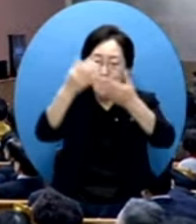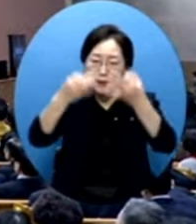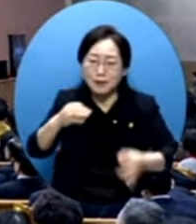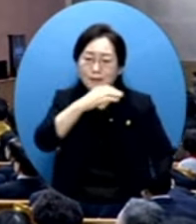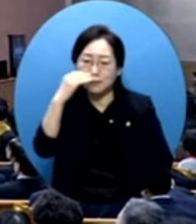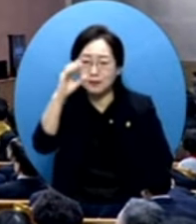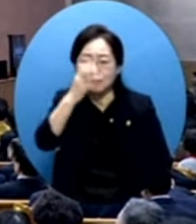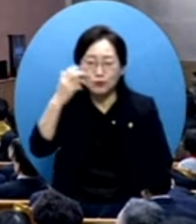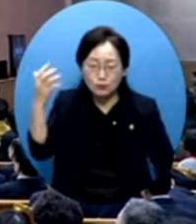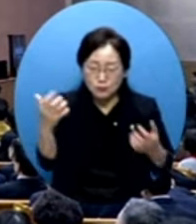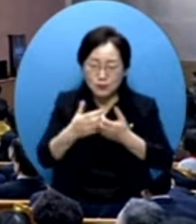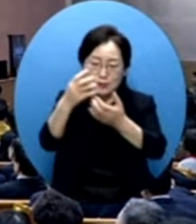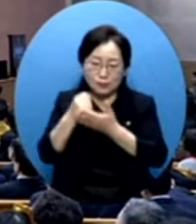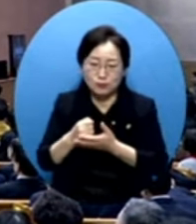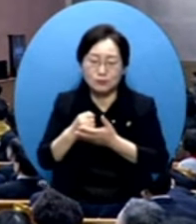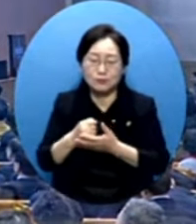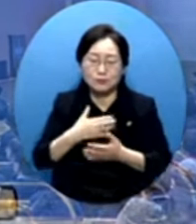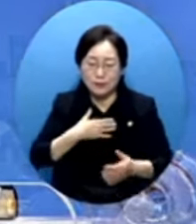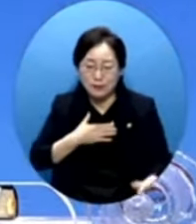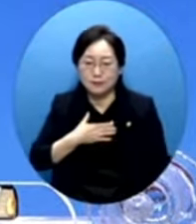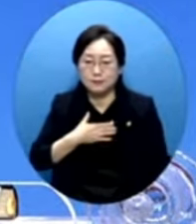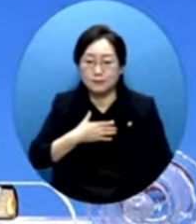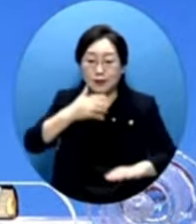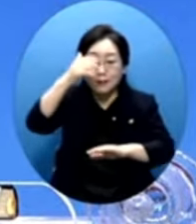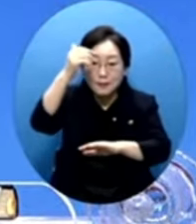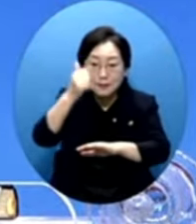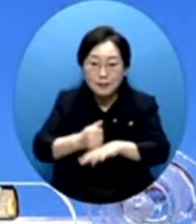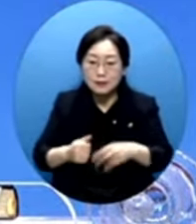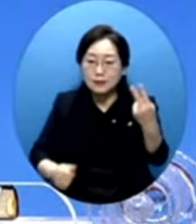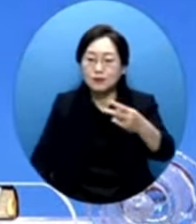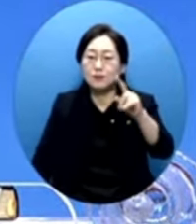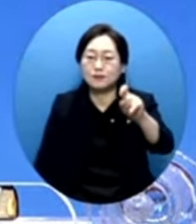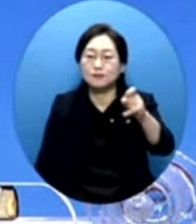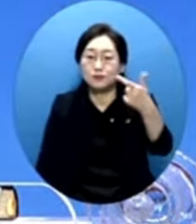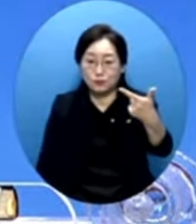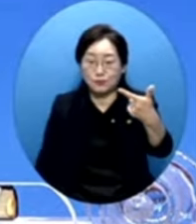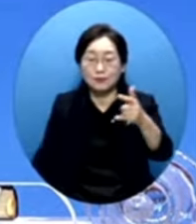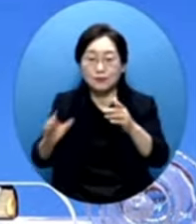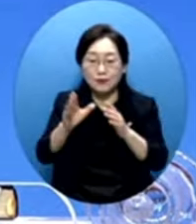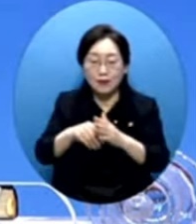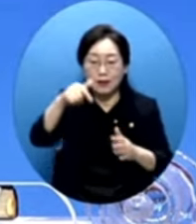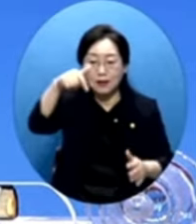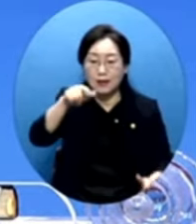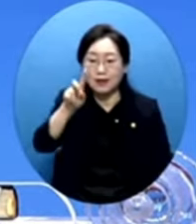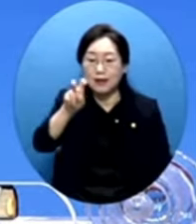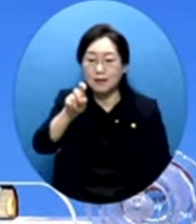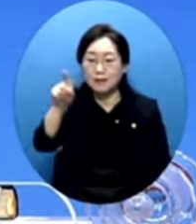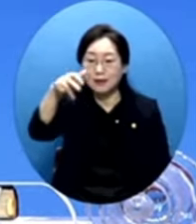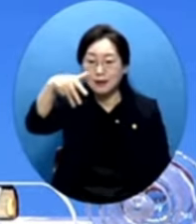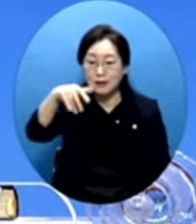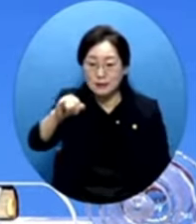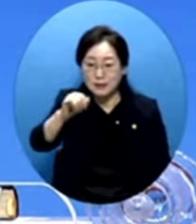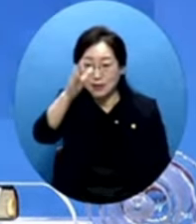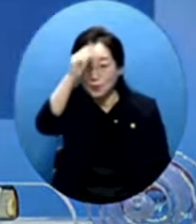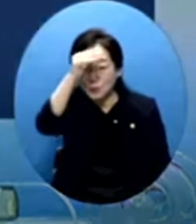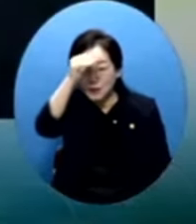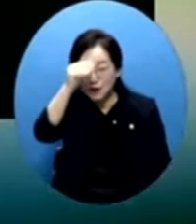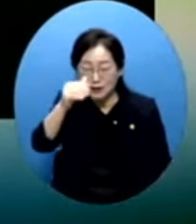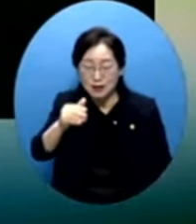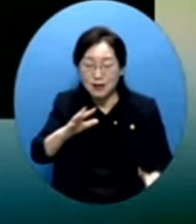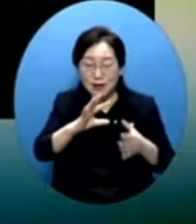성령 충만한 삶을 살 것이다 그래서 마침내 2016년에 가마치 통닭 프랜차이즈 사업을